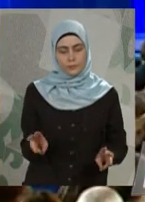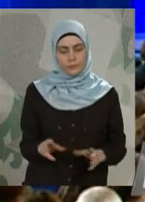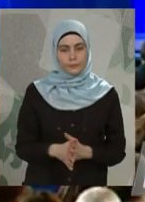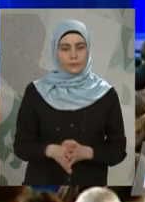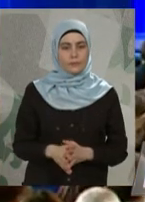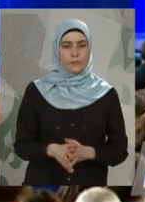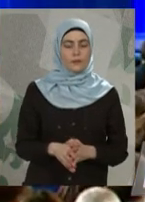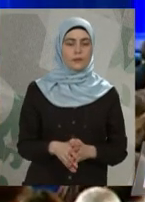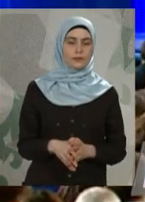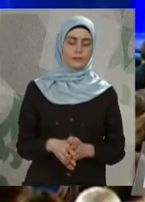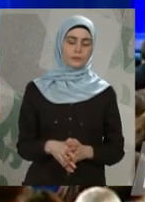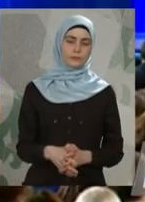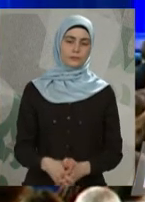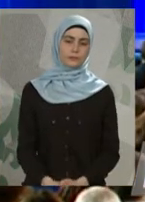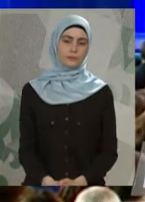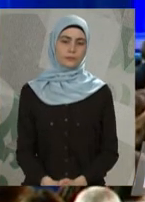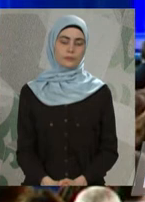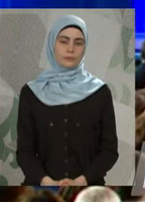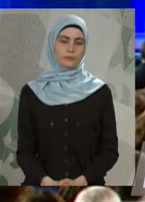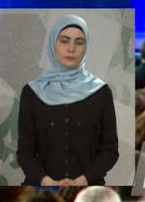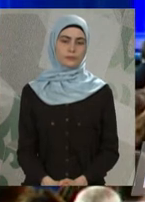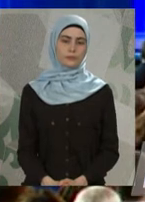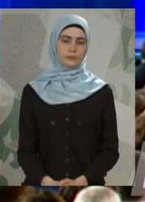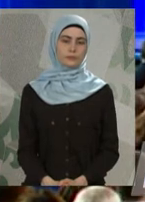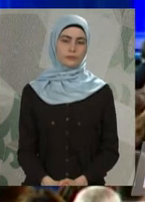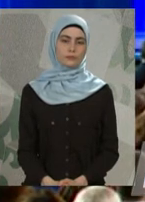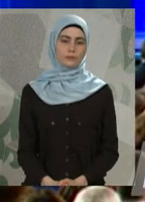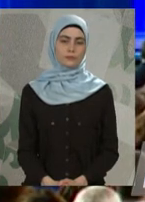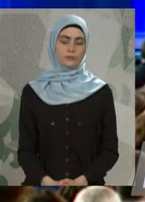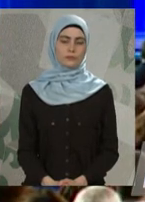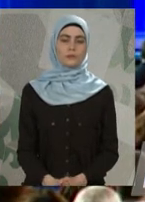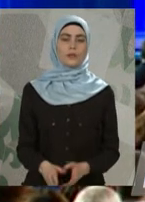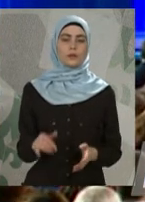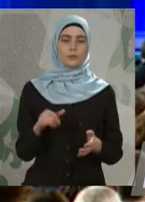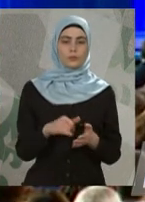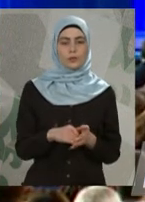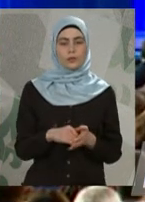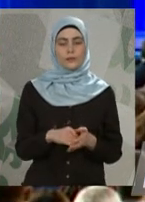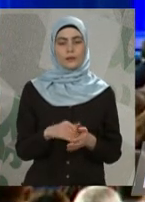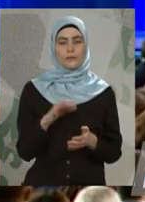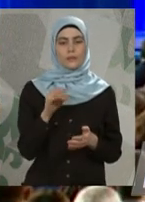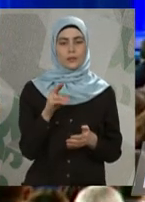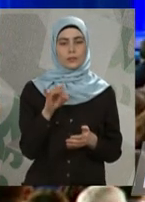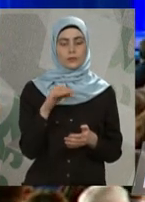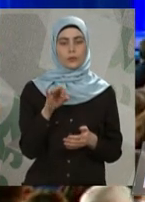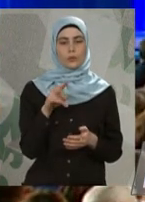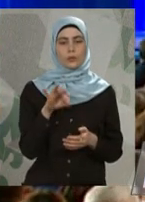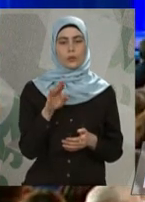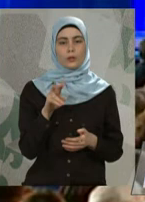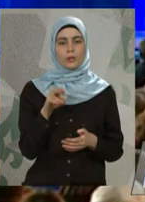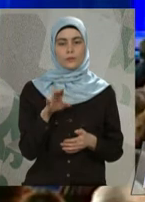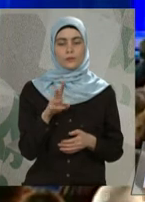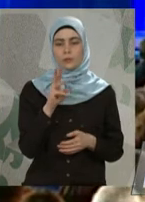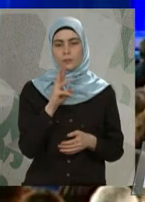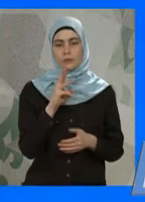на прозрачных, справедливых и понятных правилах. С установлением фиксированной доли окладов в